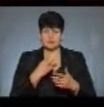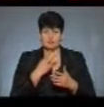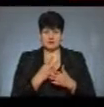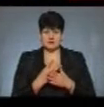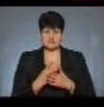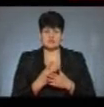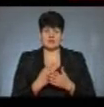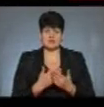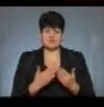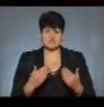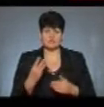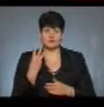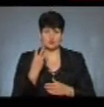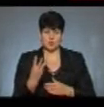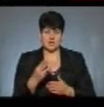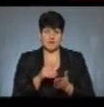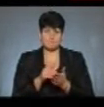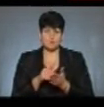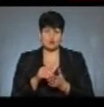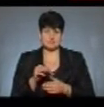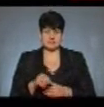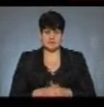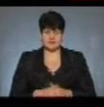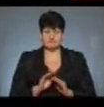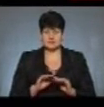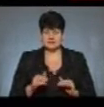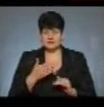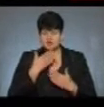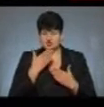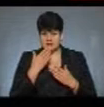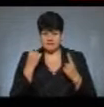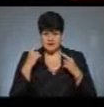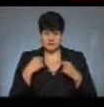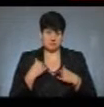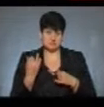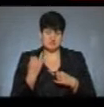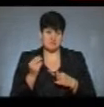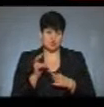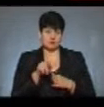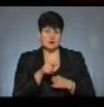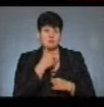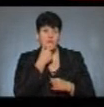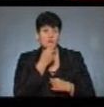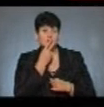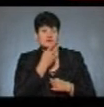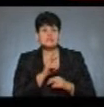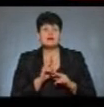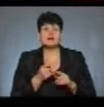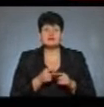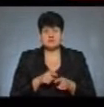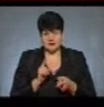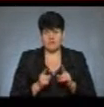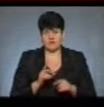«Троє поросят». В дитинстві я читав цю казку, для мене було цікаво. І тепер я прийшов сюди подивитися, щоб, як це буде в